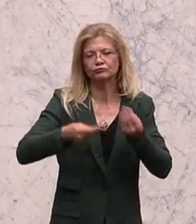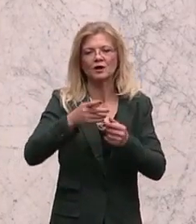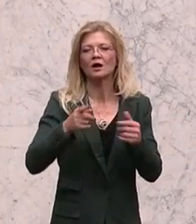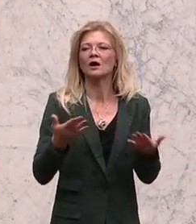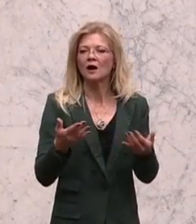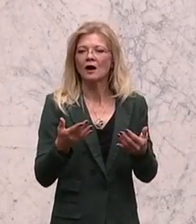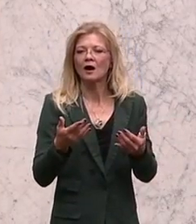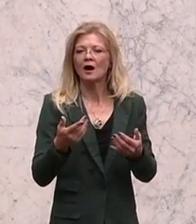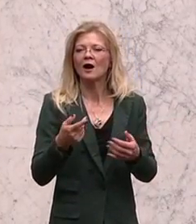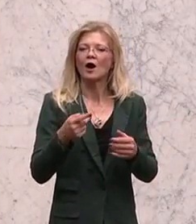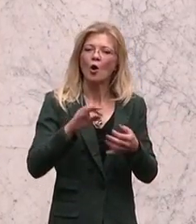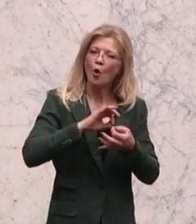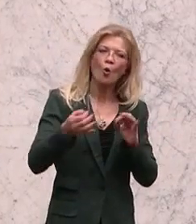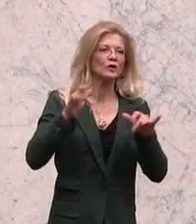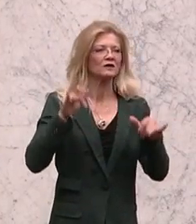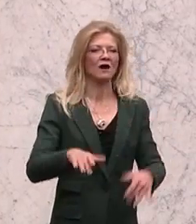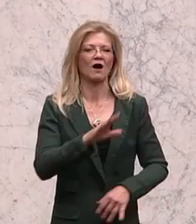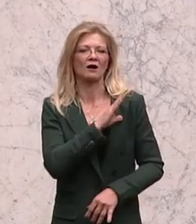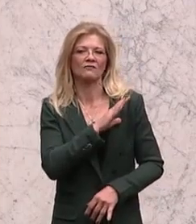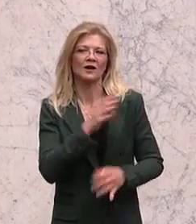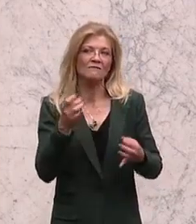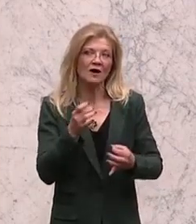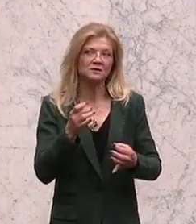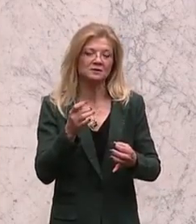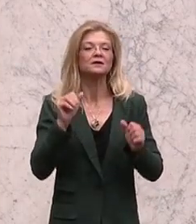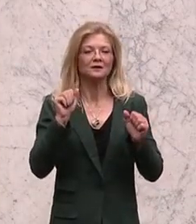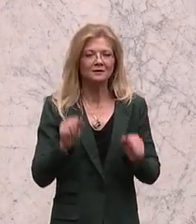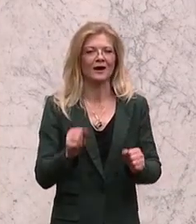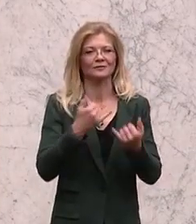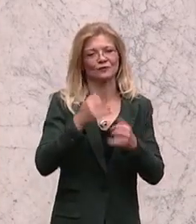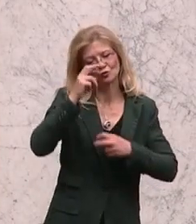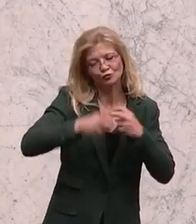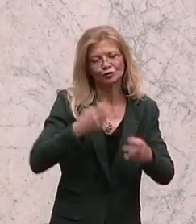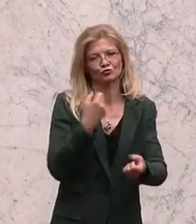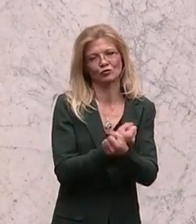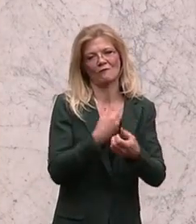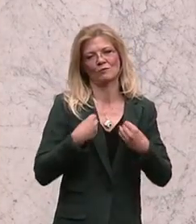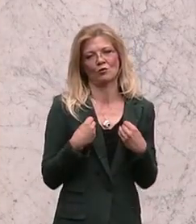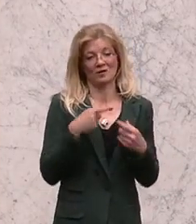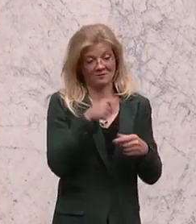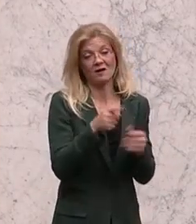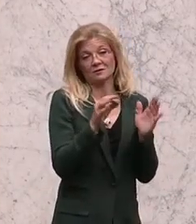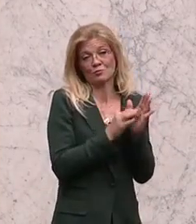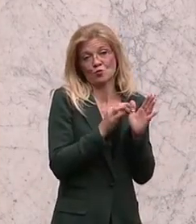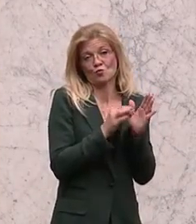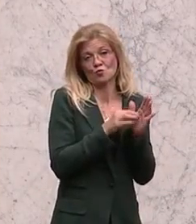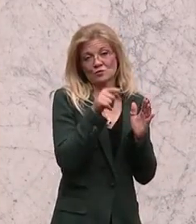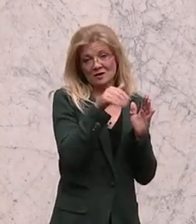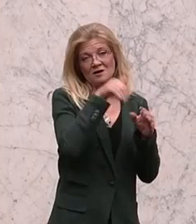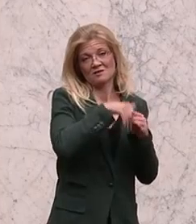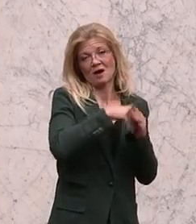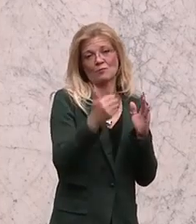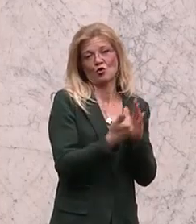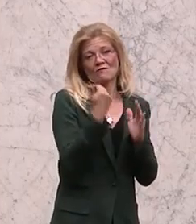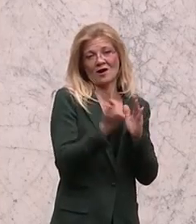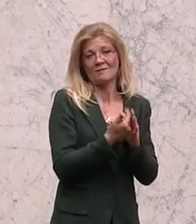Untersuchungshaft zu haben. Das ist der essentielle Punkt in dieser Novelle, dass jeder, der in diesem öffentlichen Raum, sei es ein